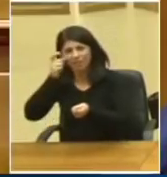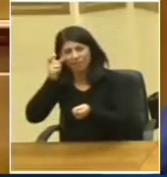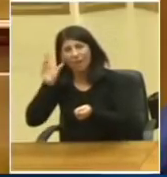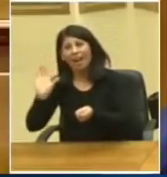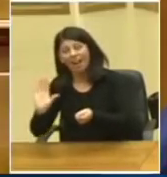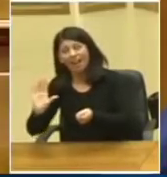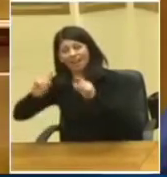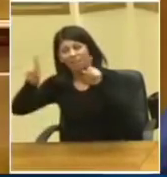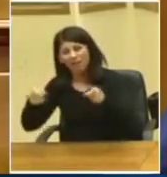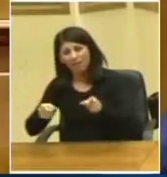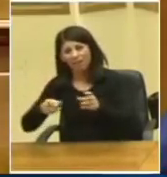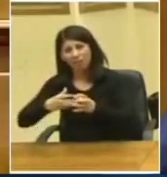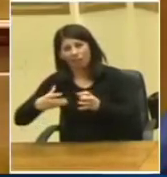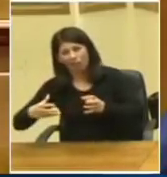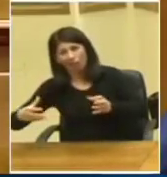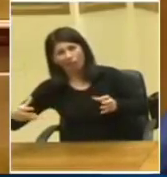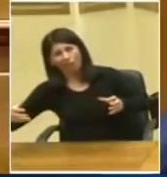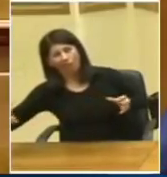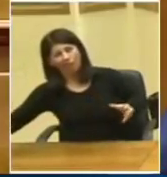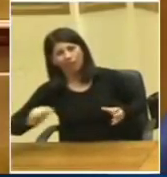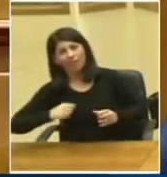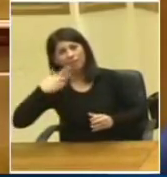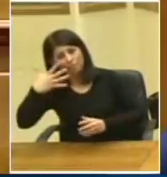η παρένθεση ξεχύλωσε λίγο, του βγήκε στην πενταετία.